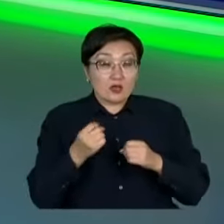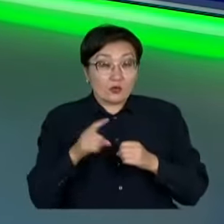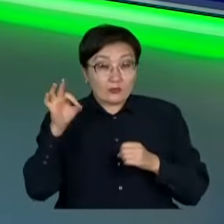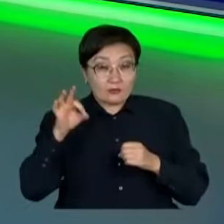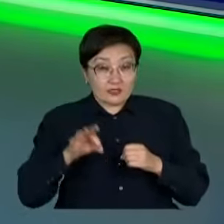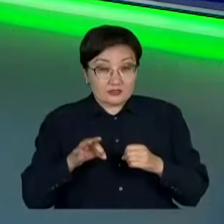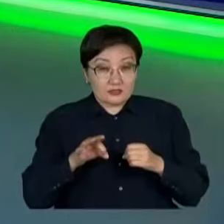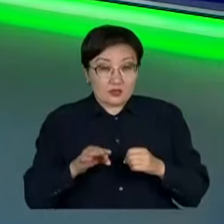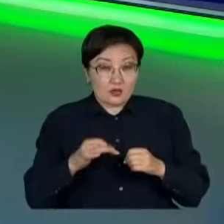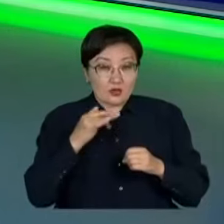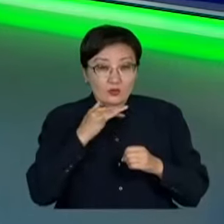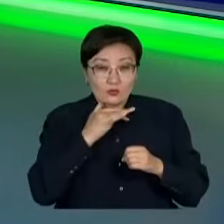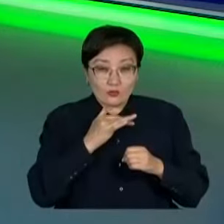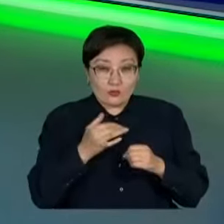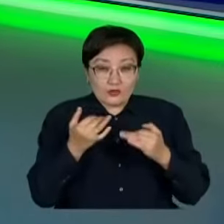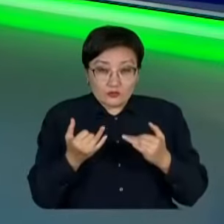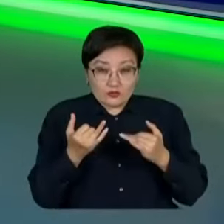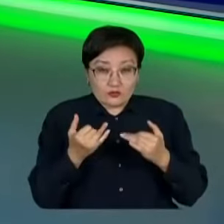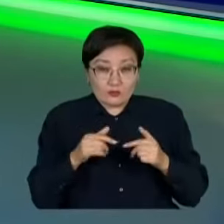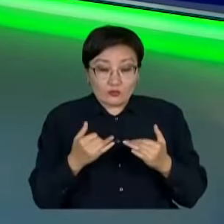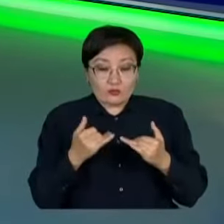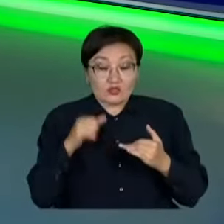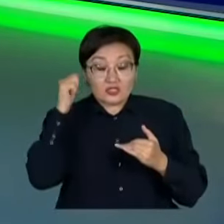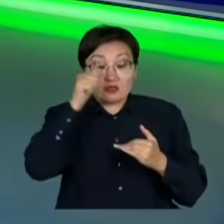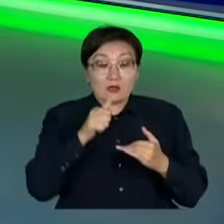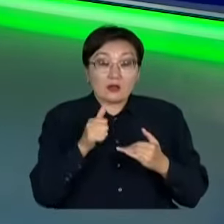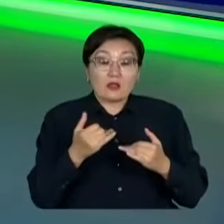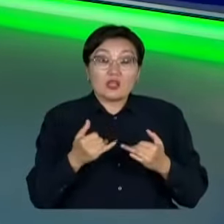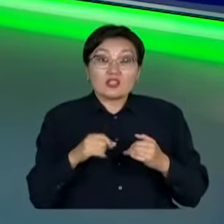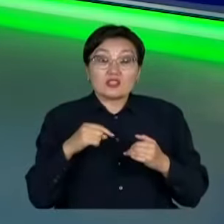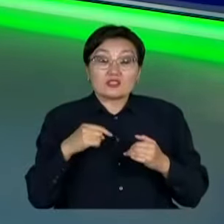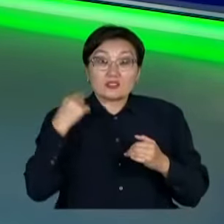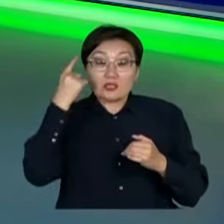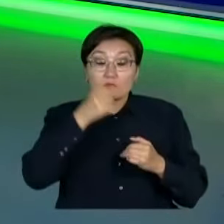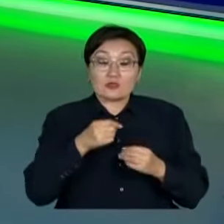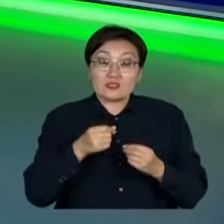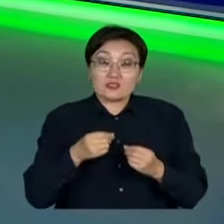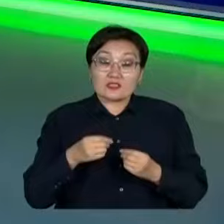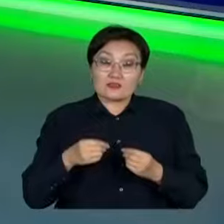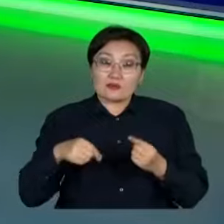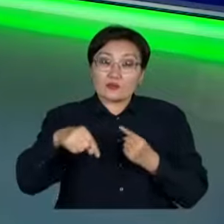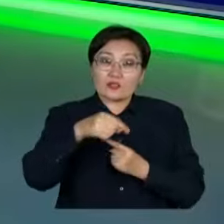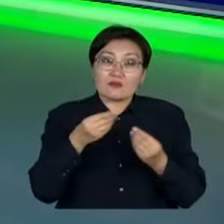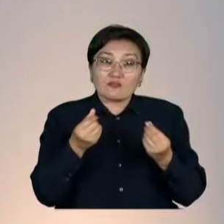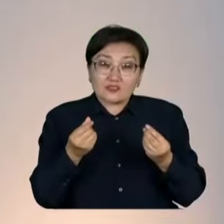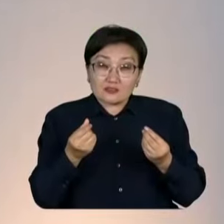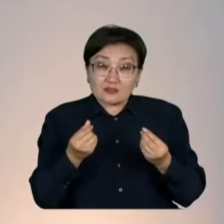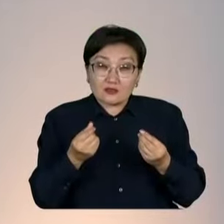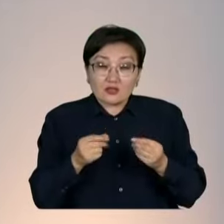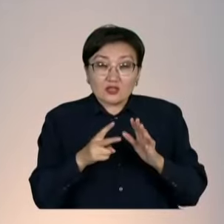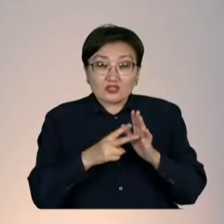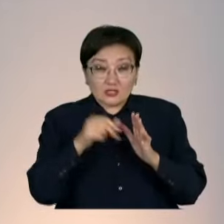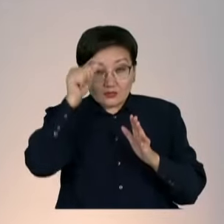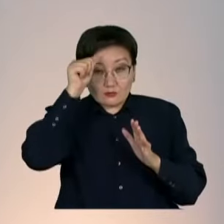11%-ға көбірек болып тұр қазіргі осы жылдары. Сол себепті енді жеке инвестициялар бұл осы 7 айдың